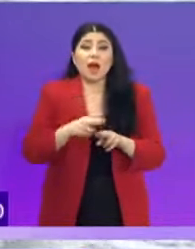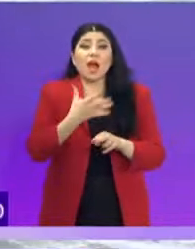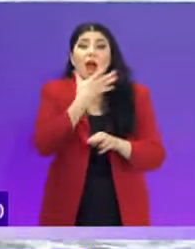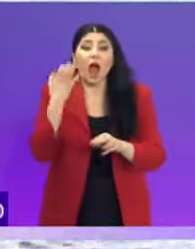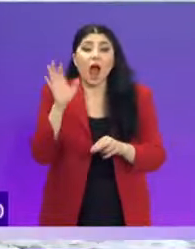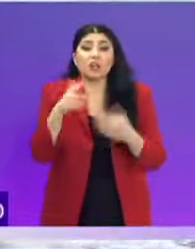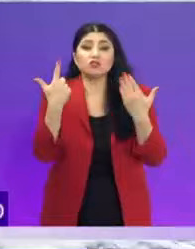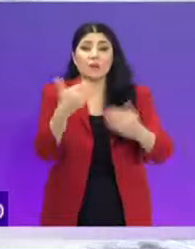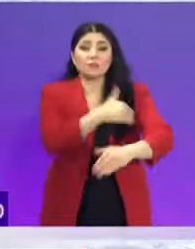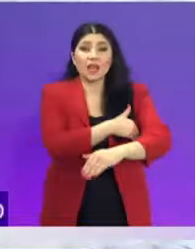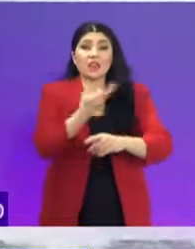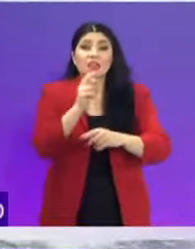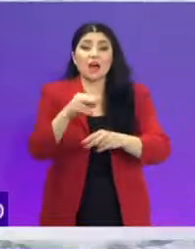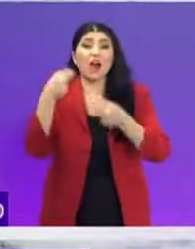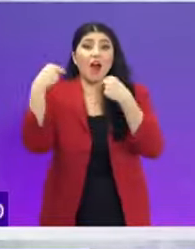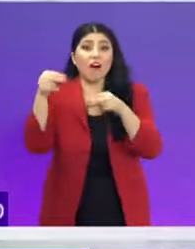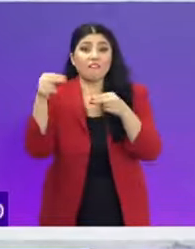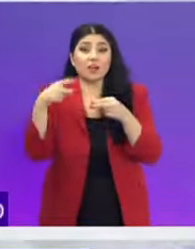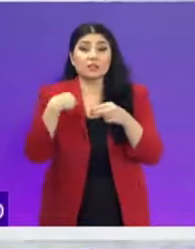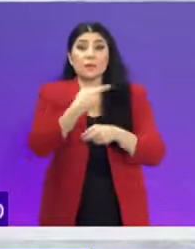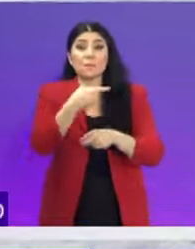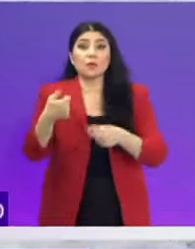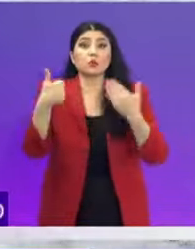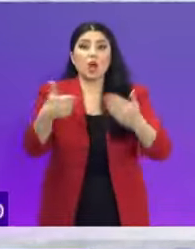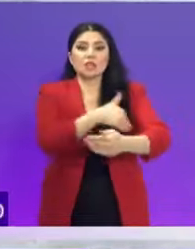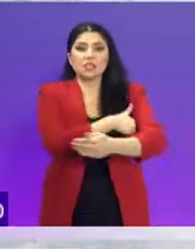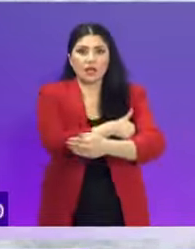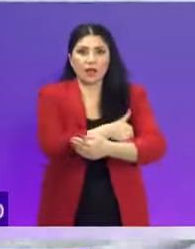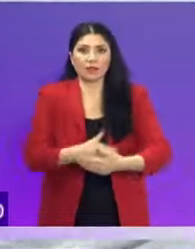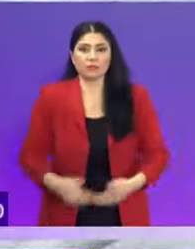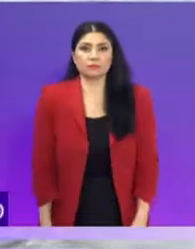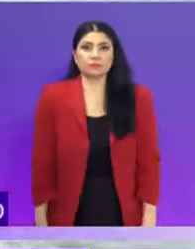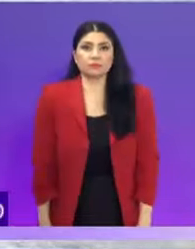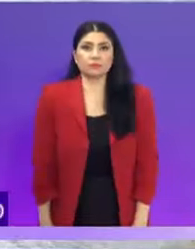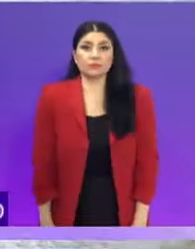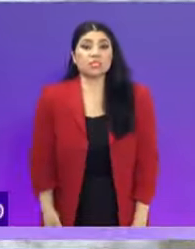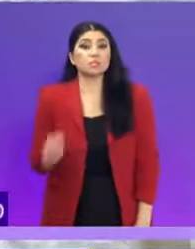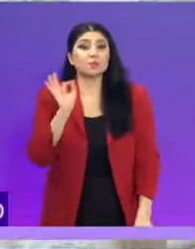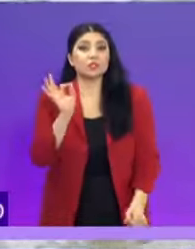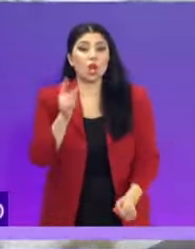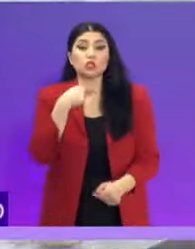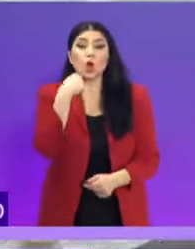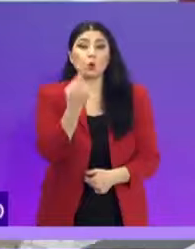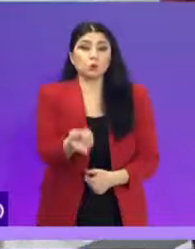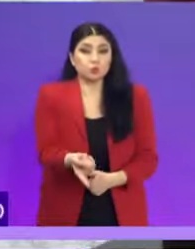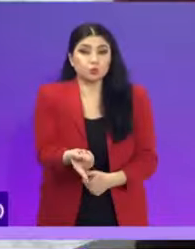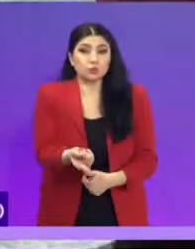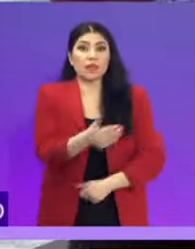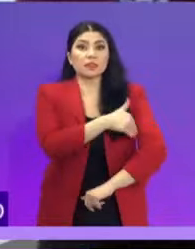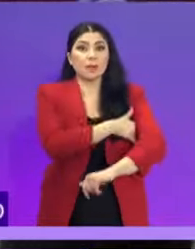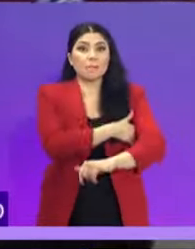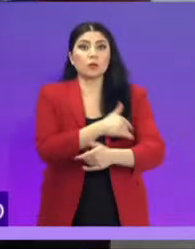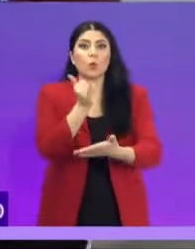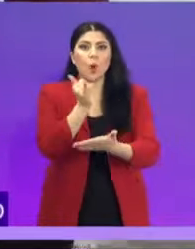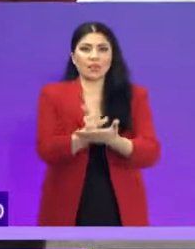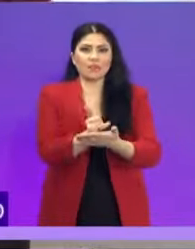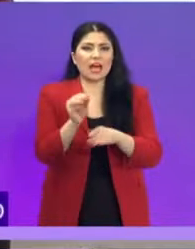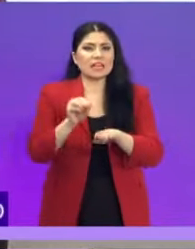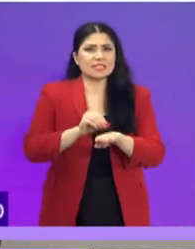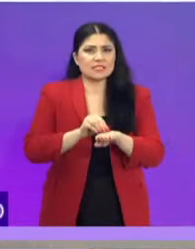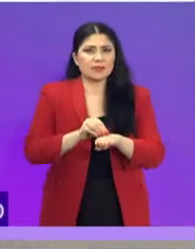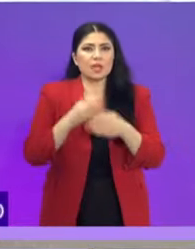însă în aer se înregistrează minus 6 grade Celsius. Însă specialiștii spun că temperatura reală